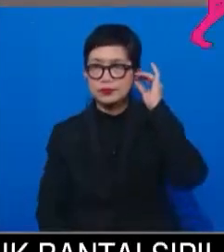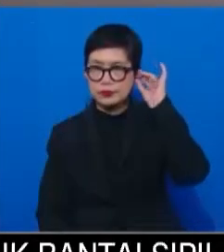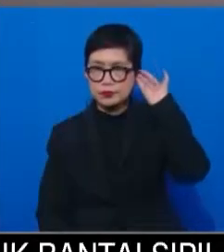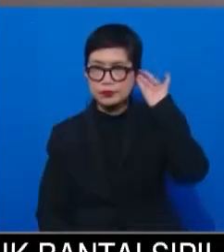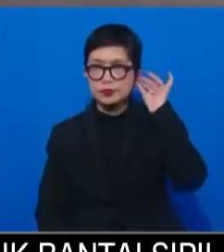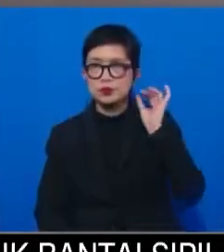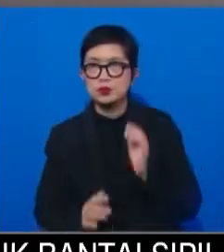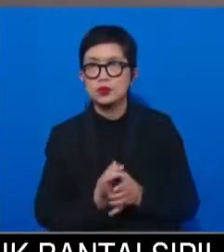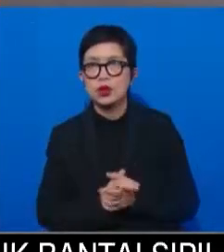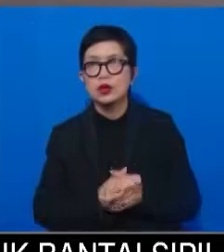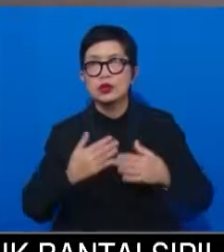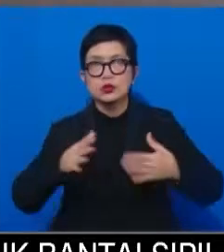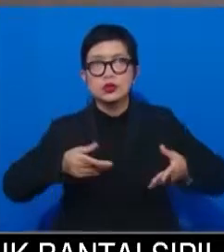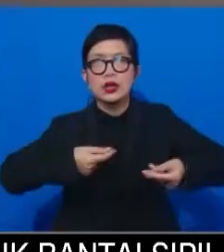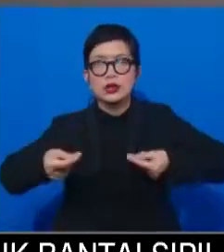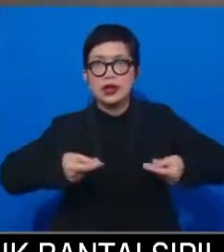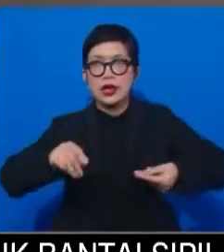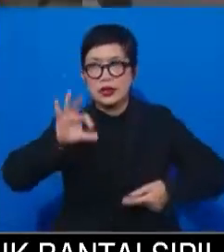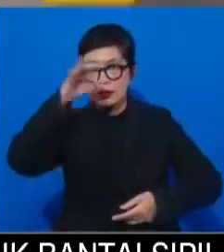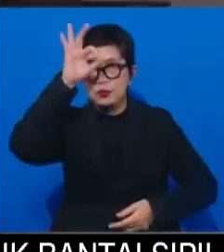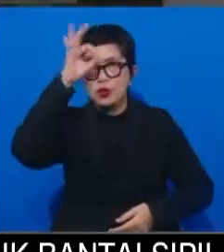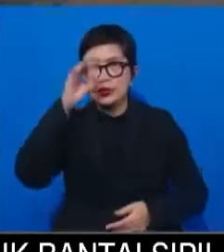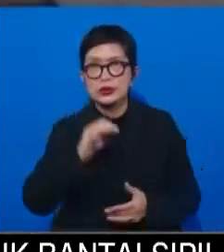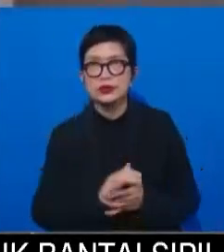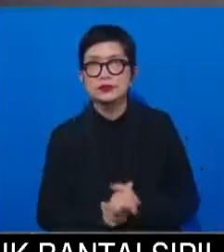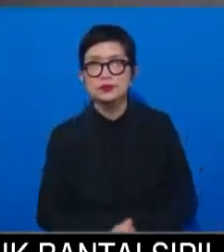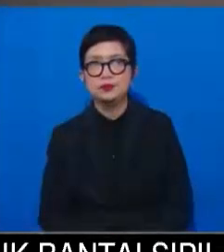tunggal tersebut sudah ditangani unit lantas Polsek Pondok Aren.